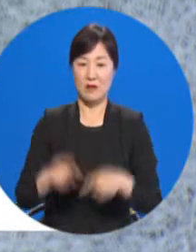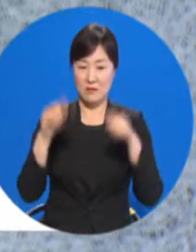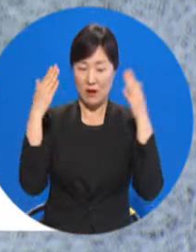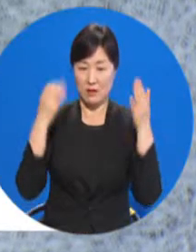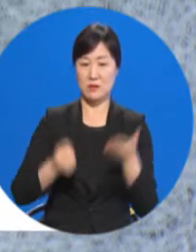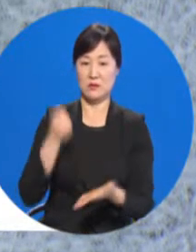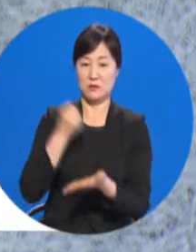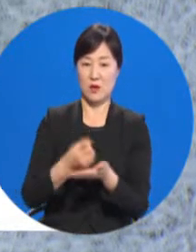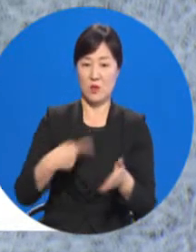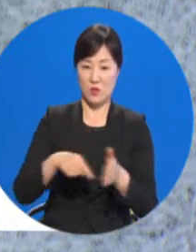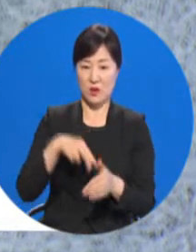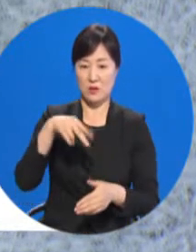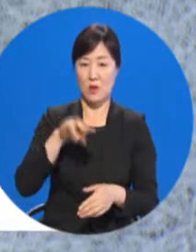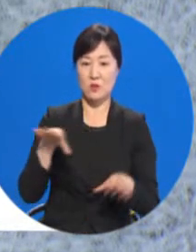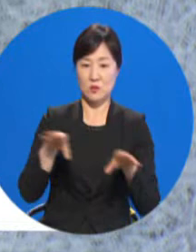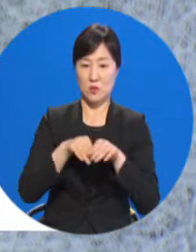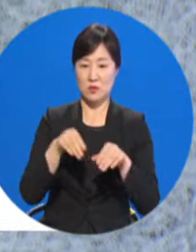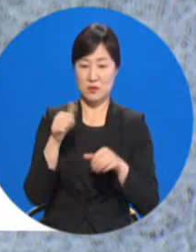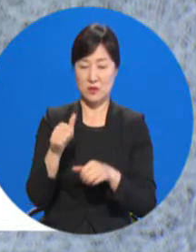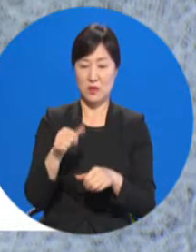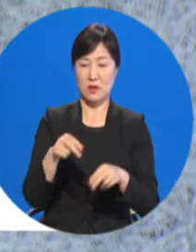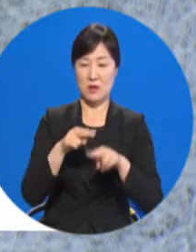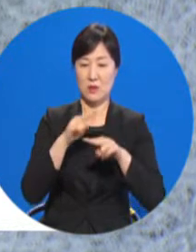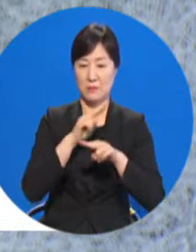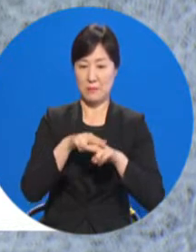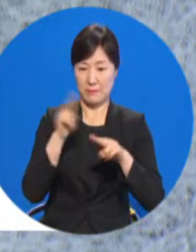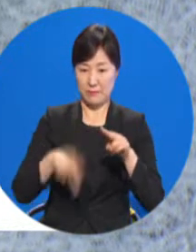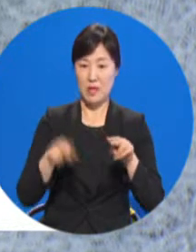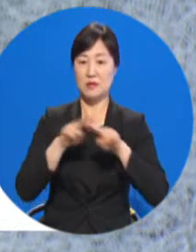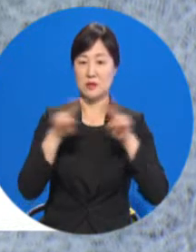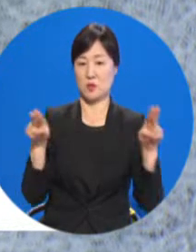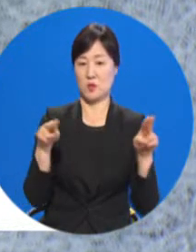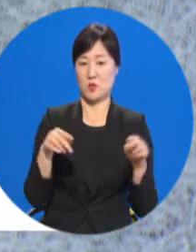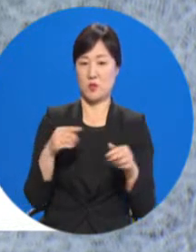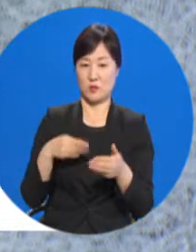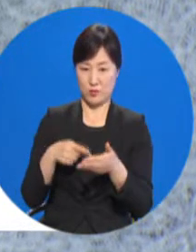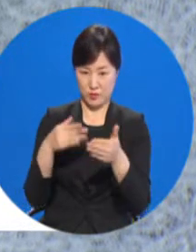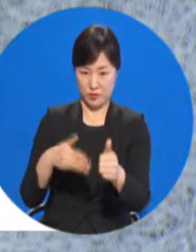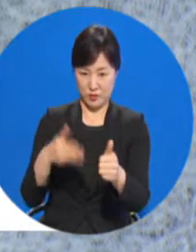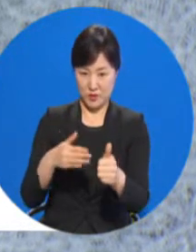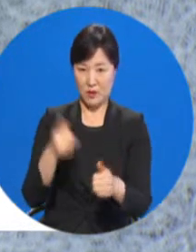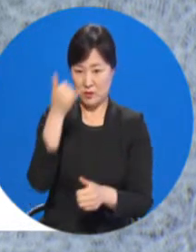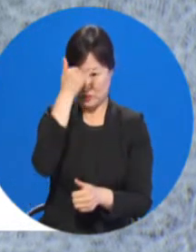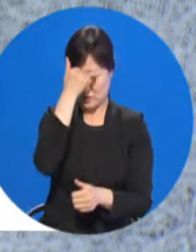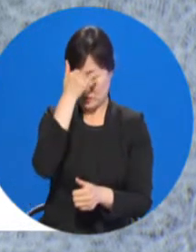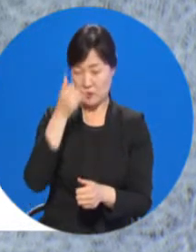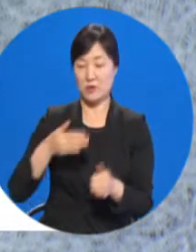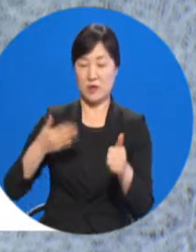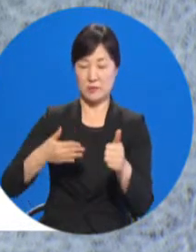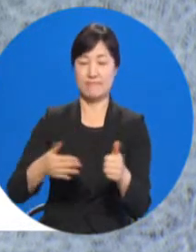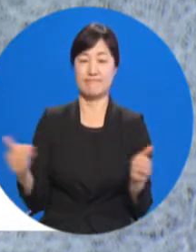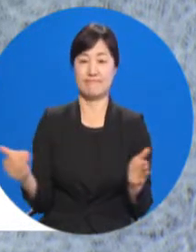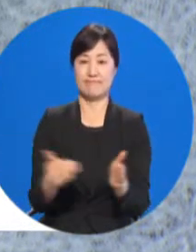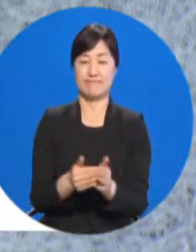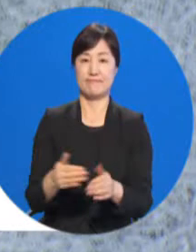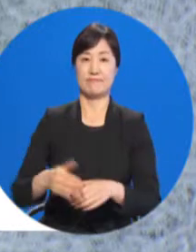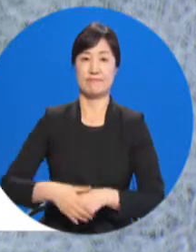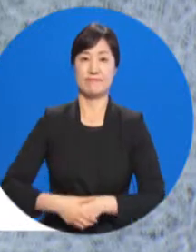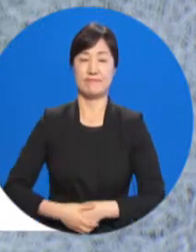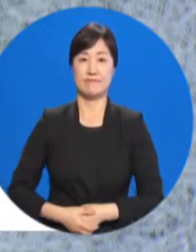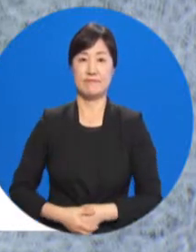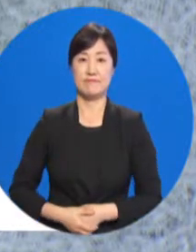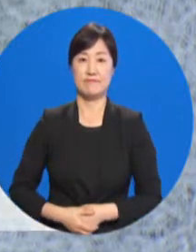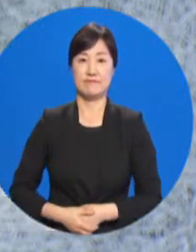의원 면직 발령을 즉시 취소하여 주실 것을 대학 구성원 다수를 대표하여 청암학원 이사회에